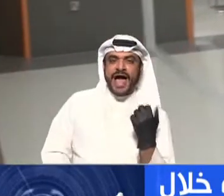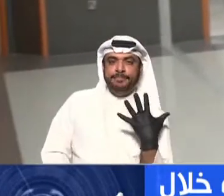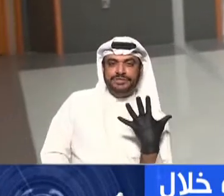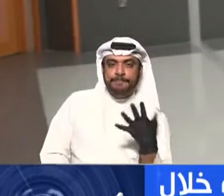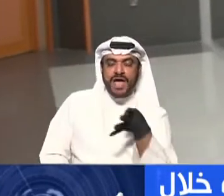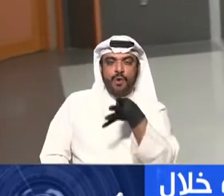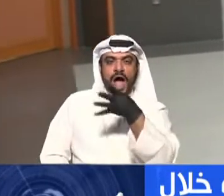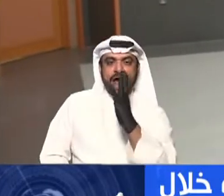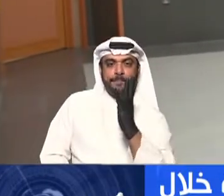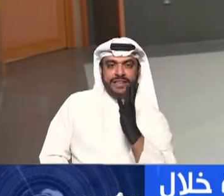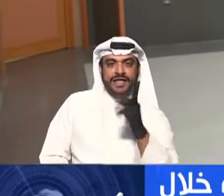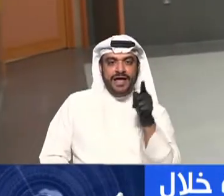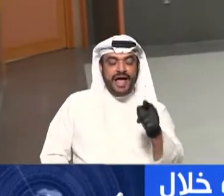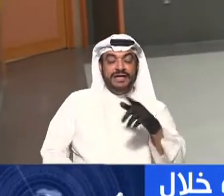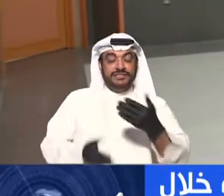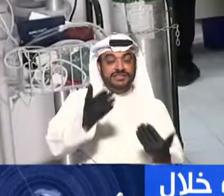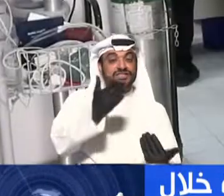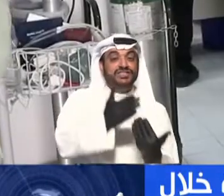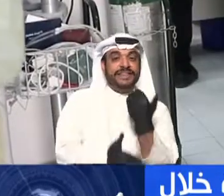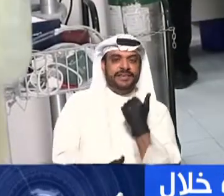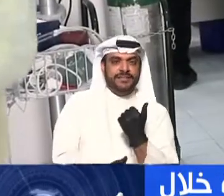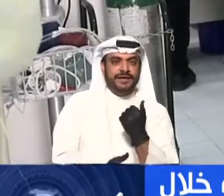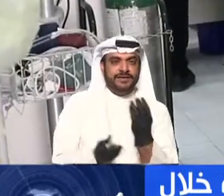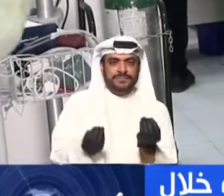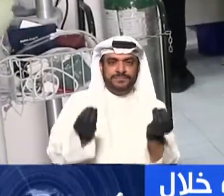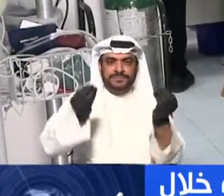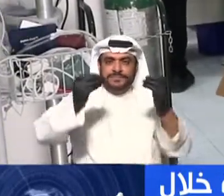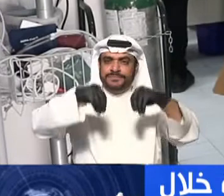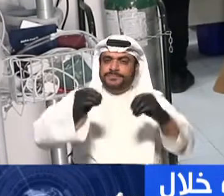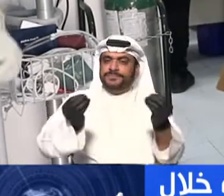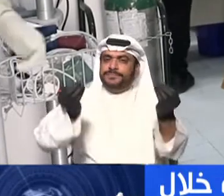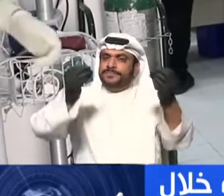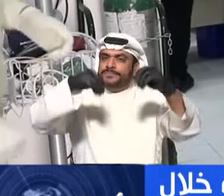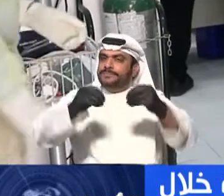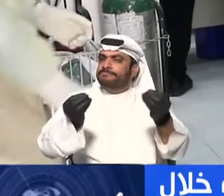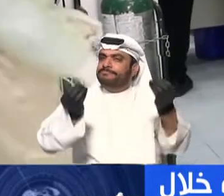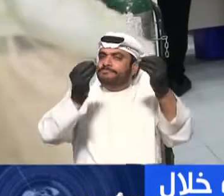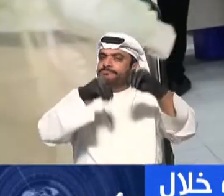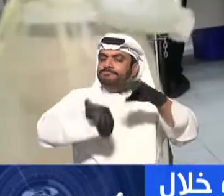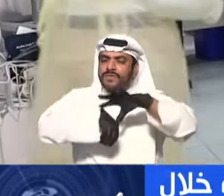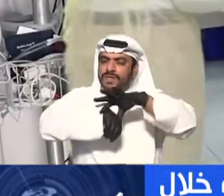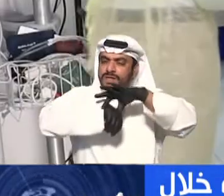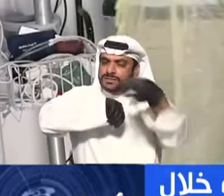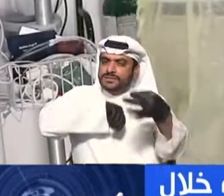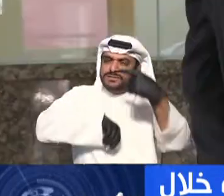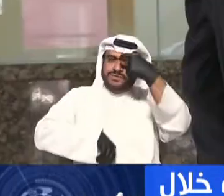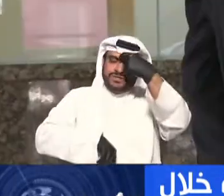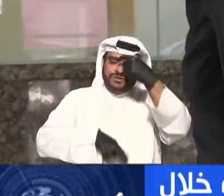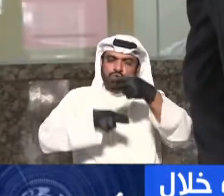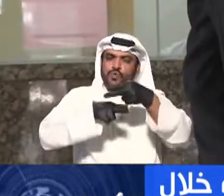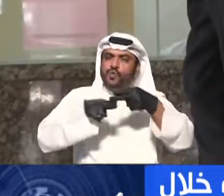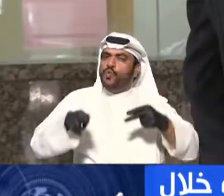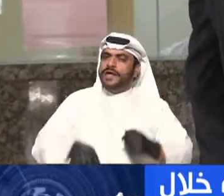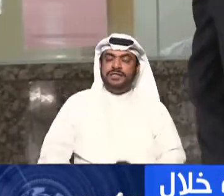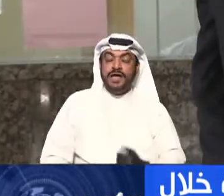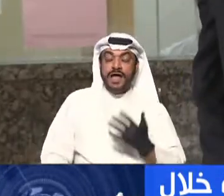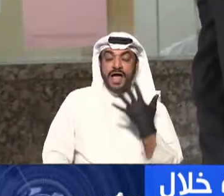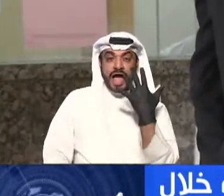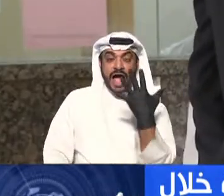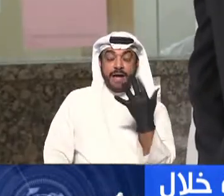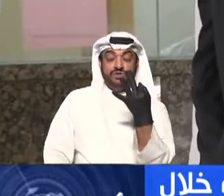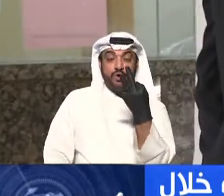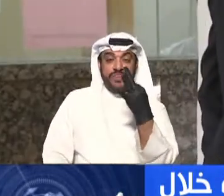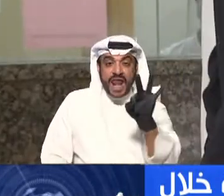514 إصابة جديدة، ليرتفع بذلك إجمالي عدد الحالات المسجلة في البلاد إلى